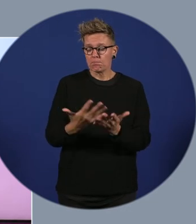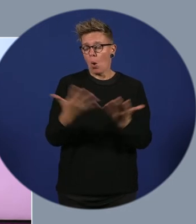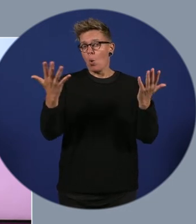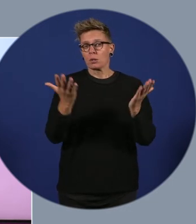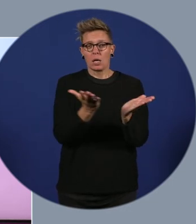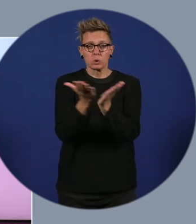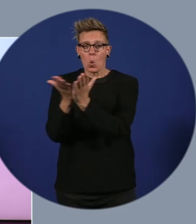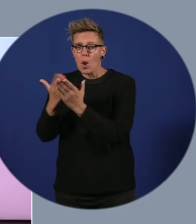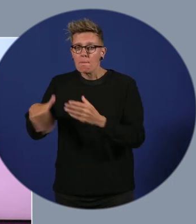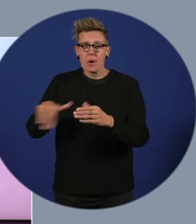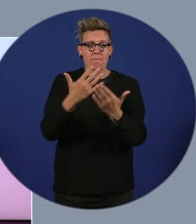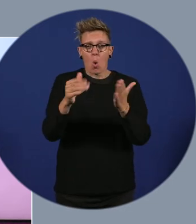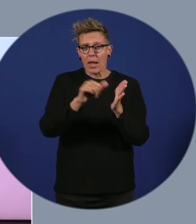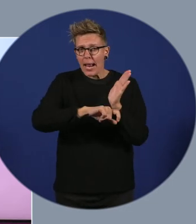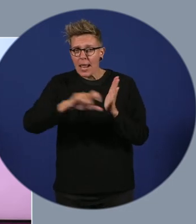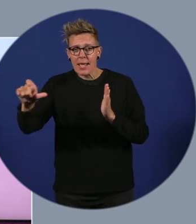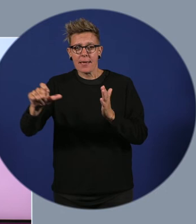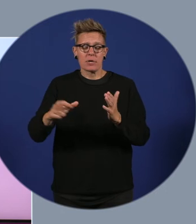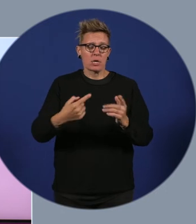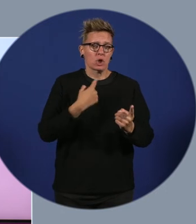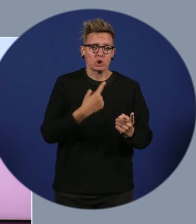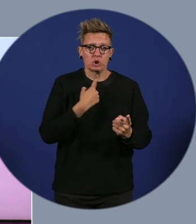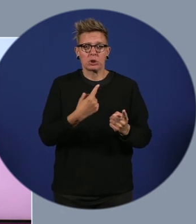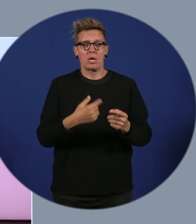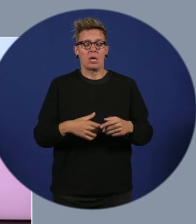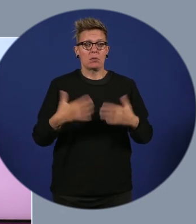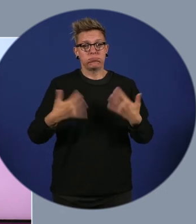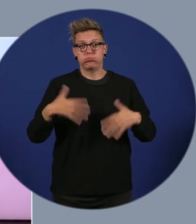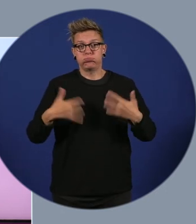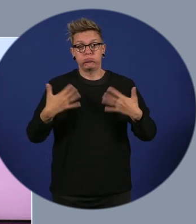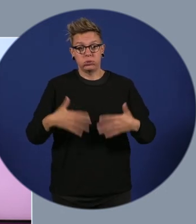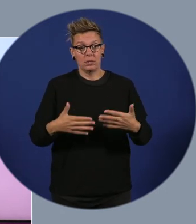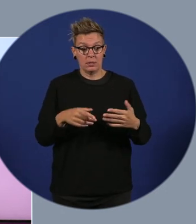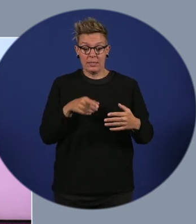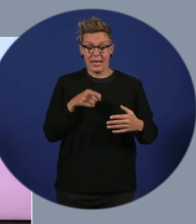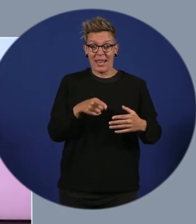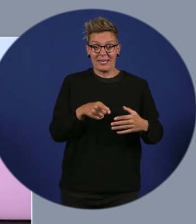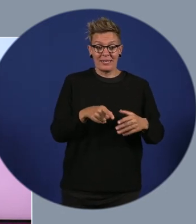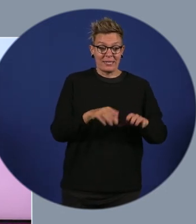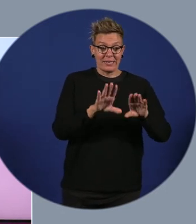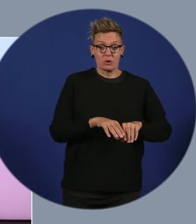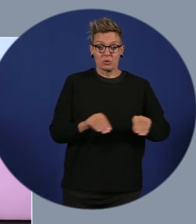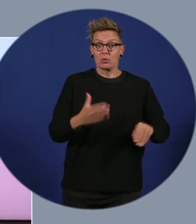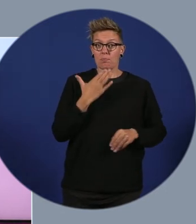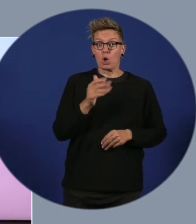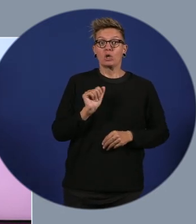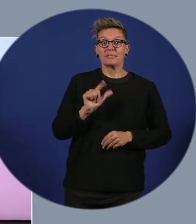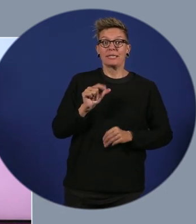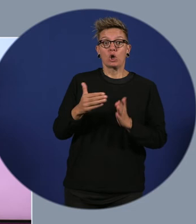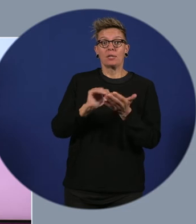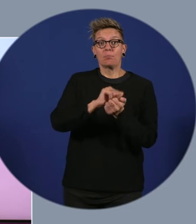många elever som uttrycker sin politiska uppfattning, så är det ju en ganska bra signal till våra politiker om vad